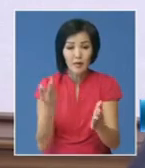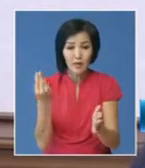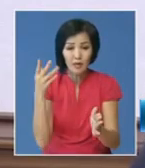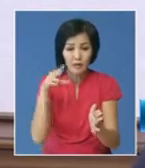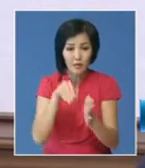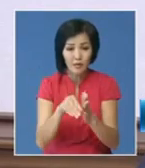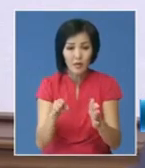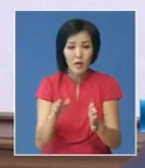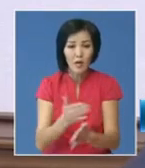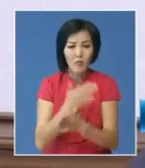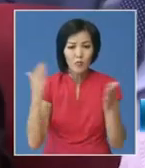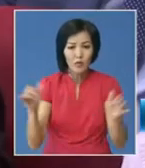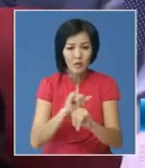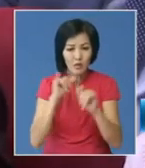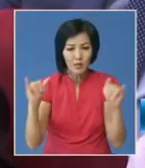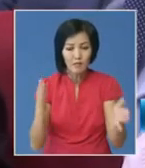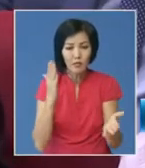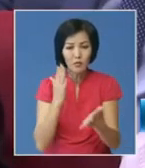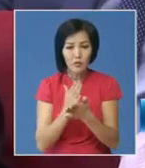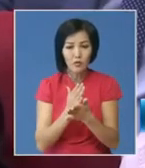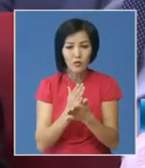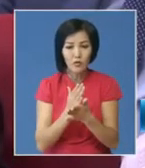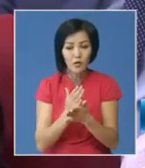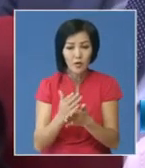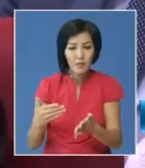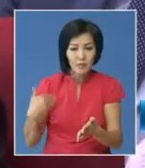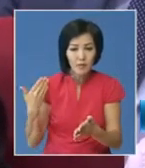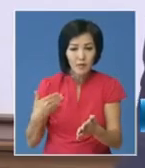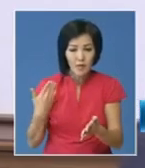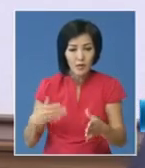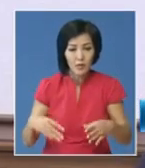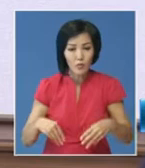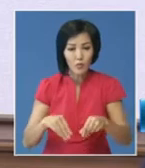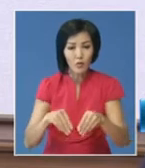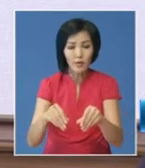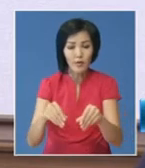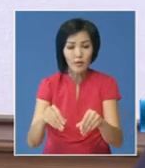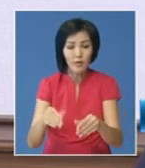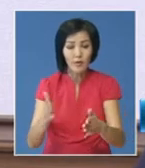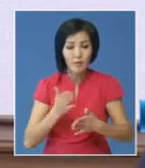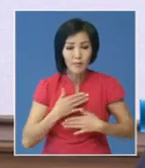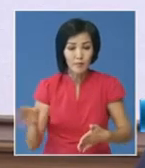огромное развитие идет вот именно по минеральным удобрениям. И мы пользуемся